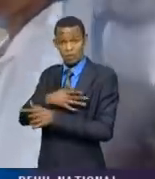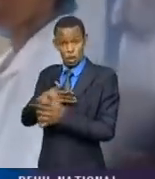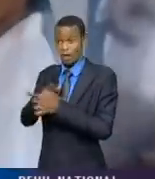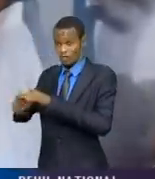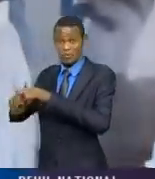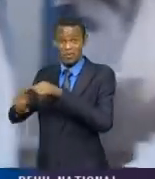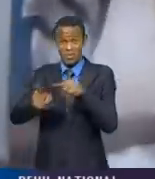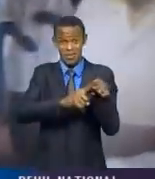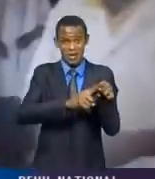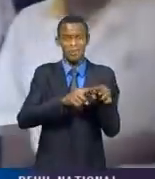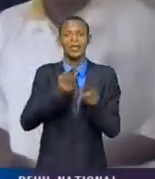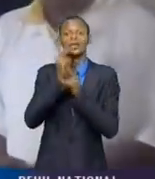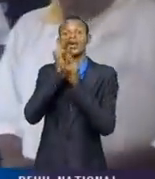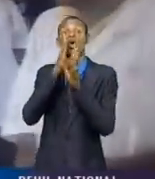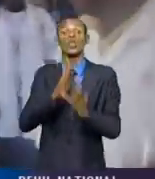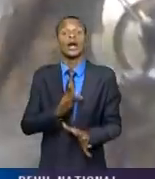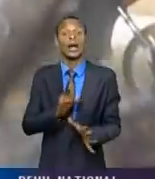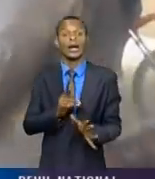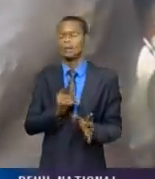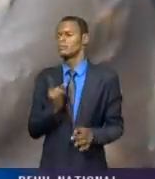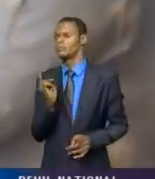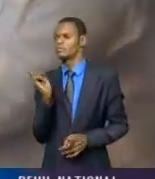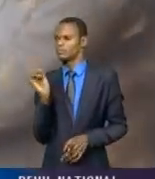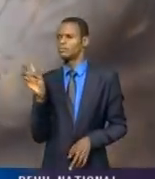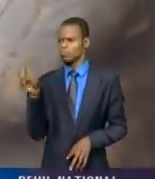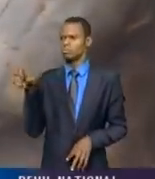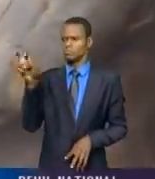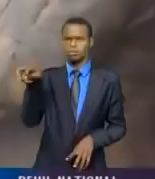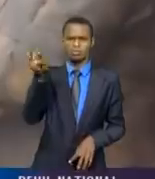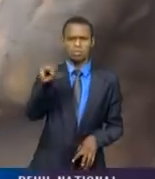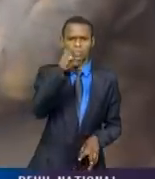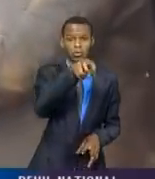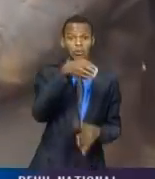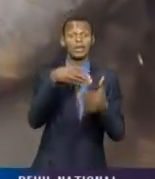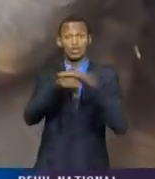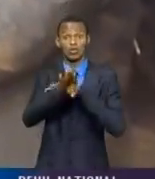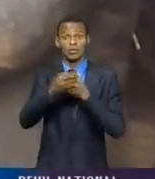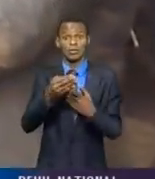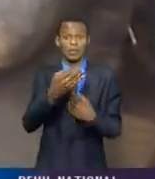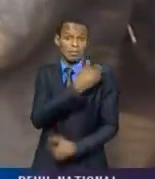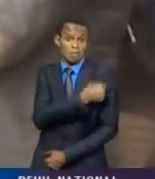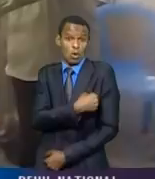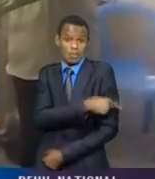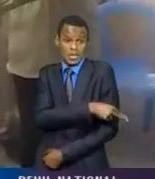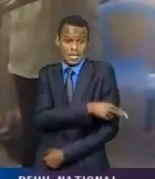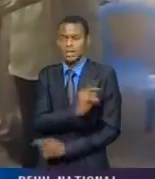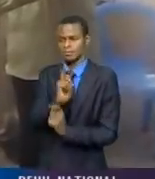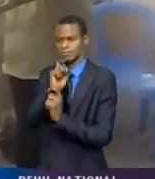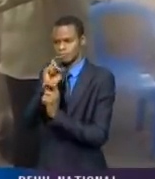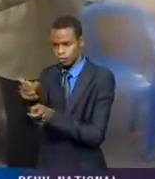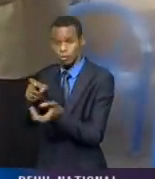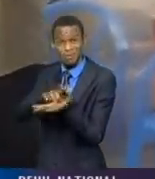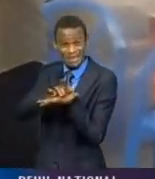médicales c'était l'idée et l'ue a doté ses hôpitaux d'insérer des kits sanitaires composée essentiellement des médicaments de première nécessité